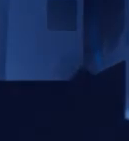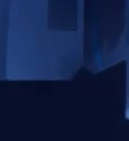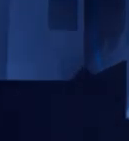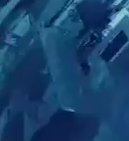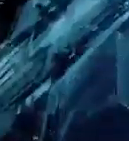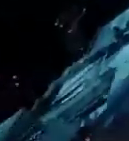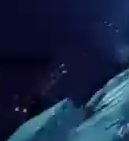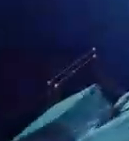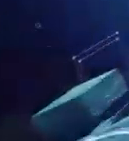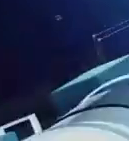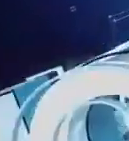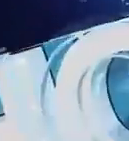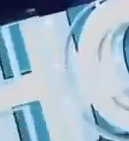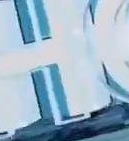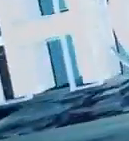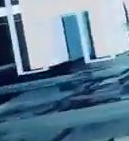АПТА.